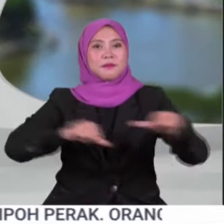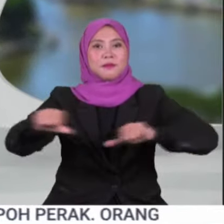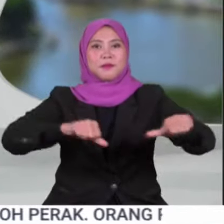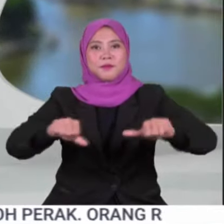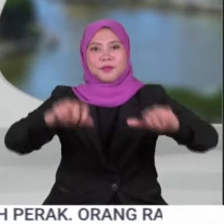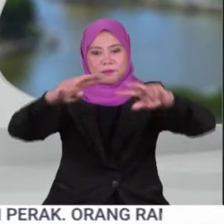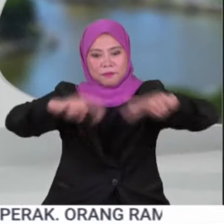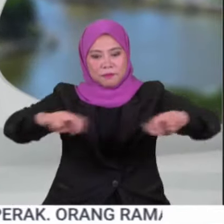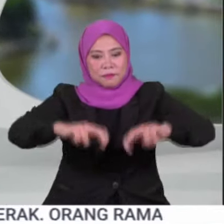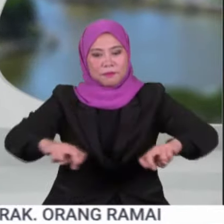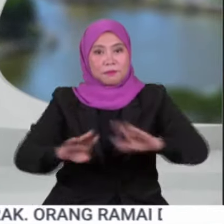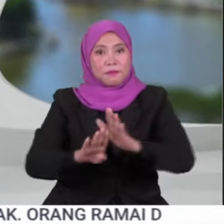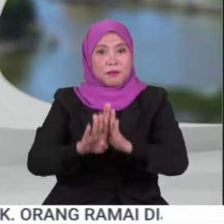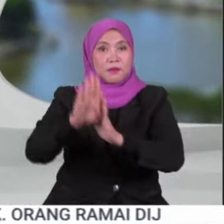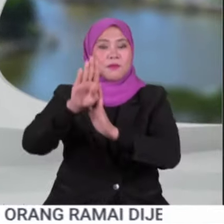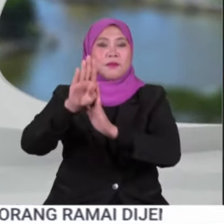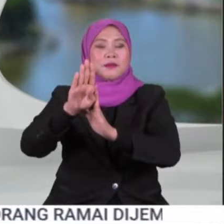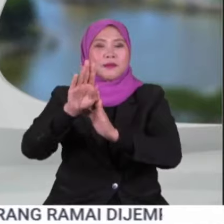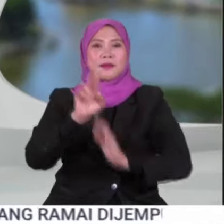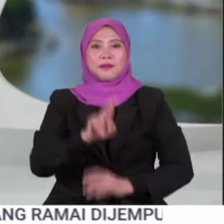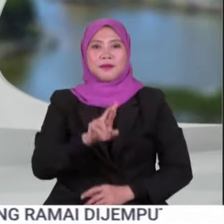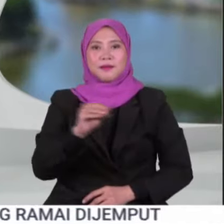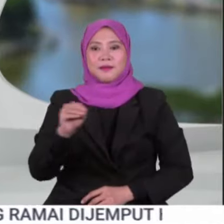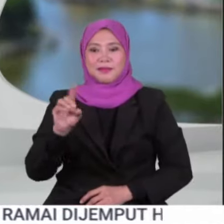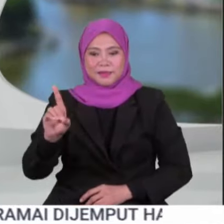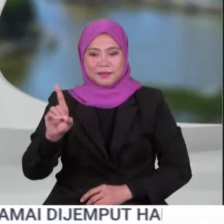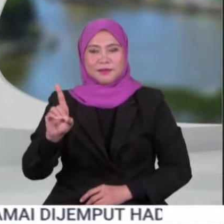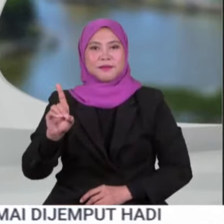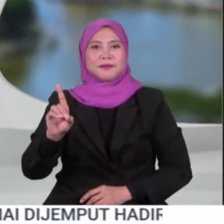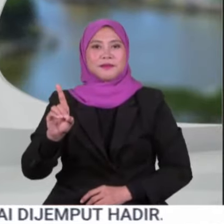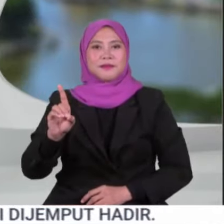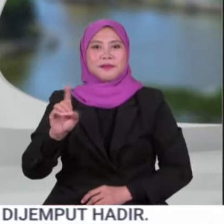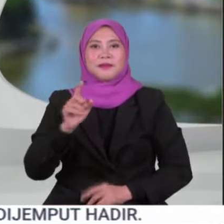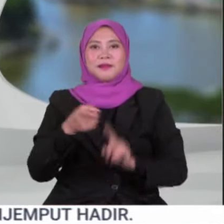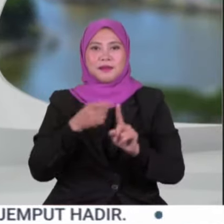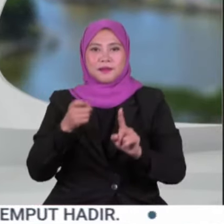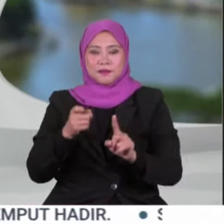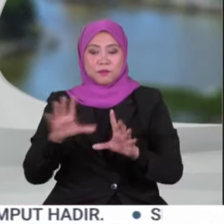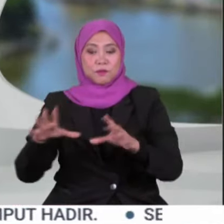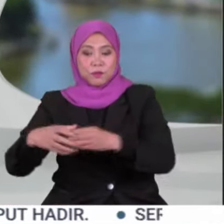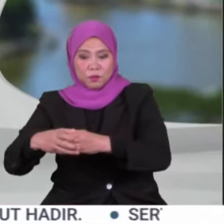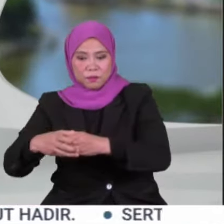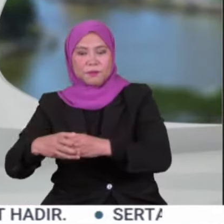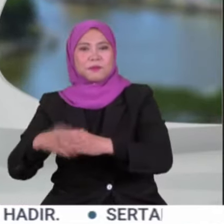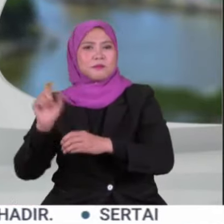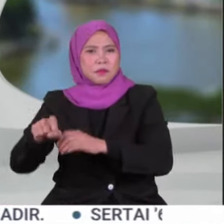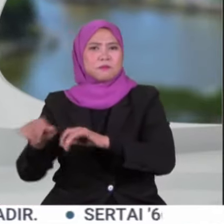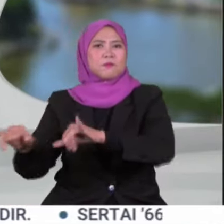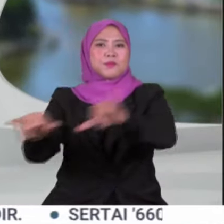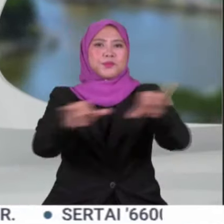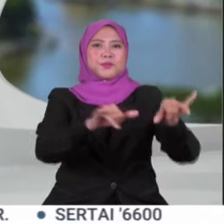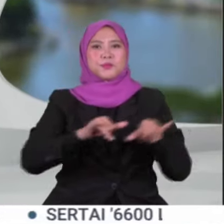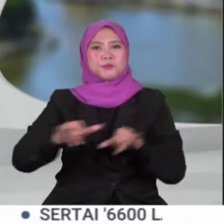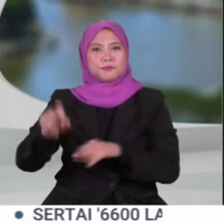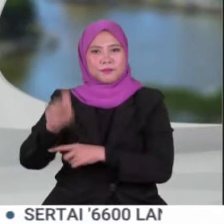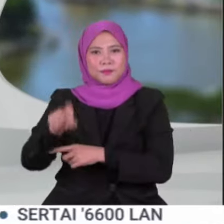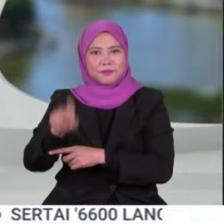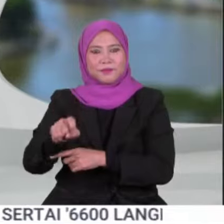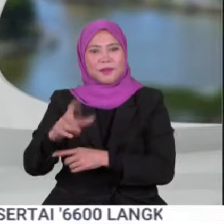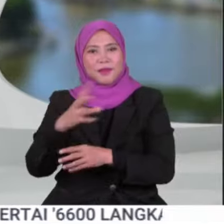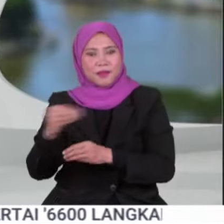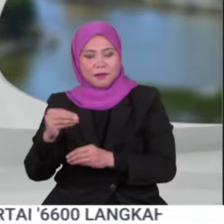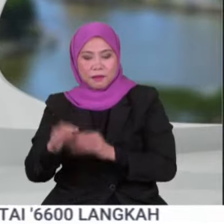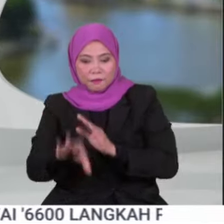aktiviti penyelidikan dan pembangunan R&D yang dijalankan oleh entiti ini diselaraskan dengan berkesan dan